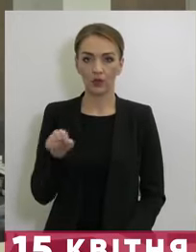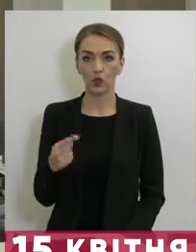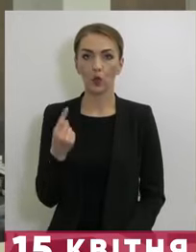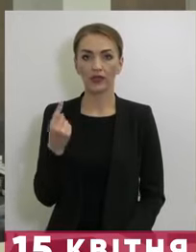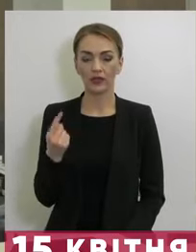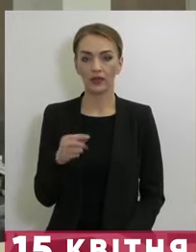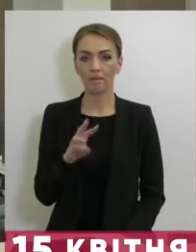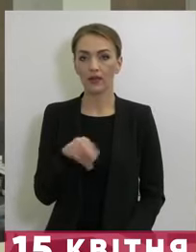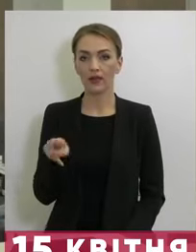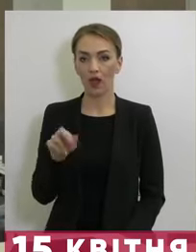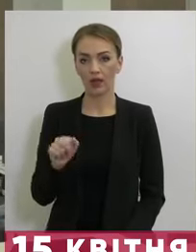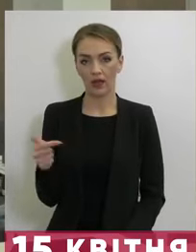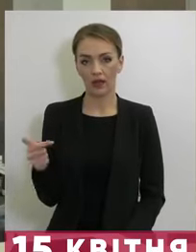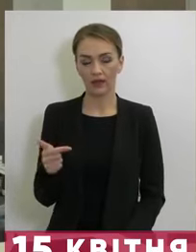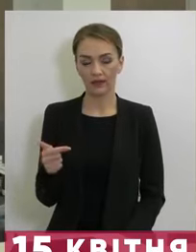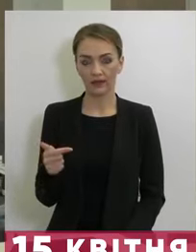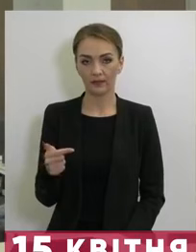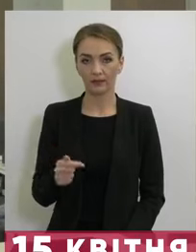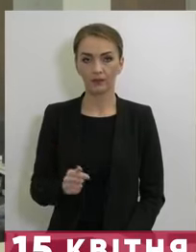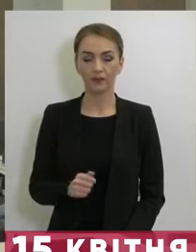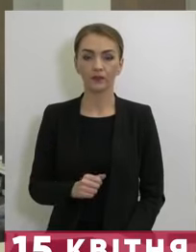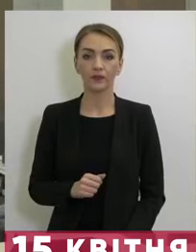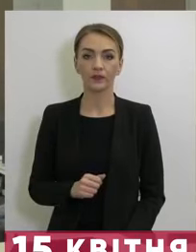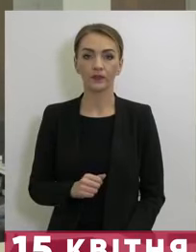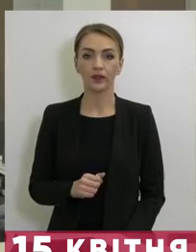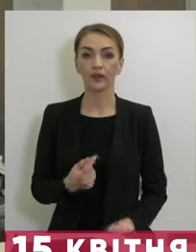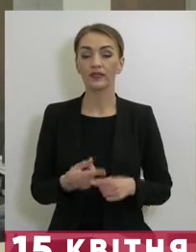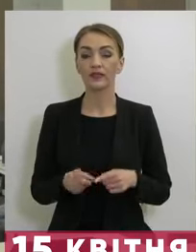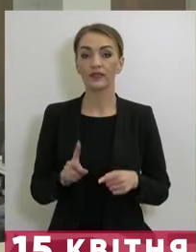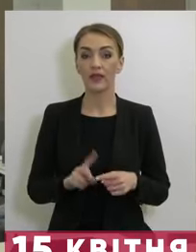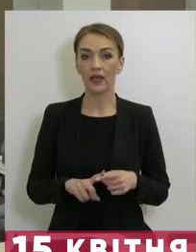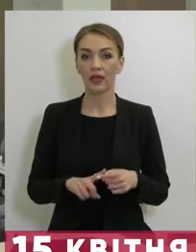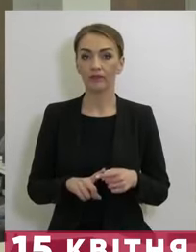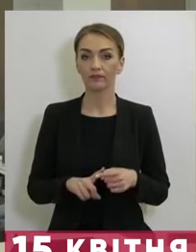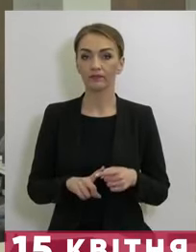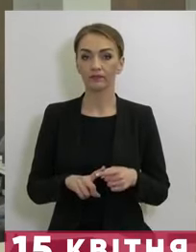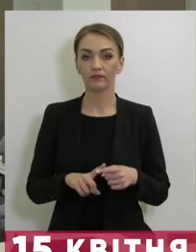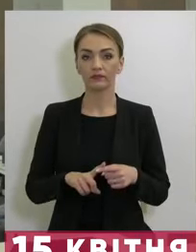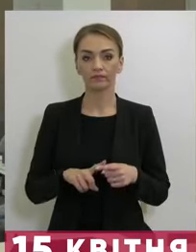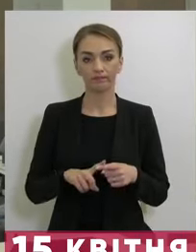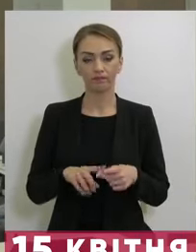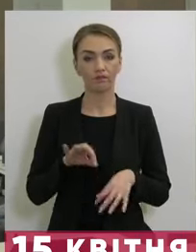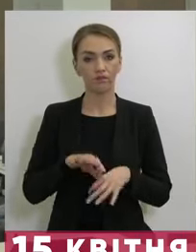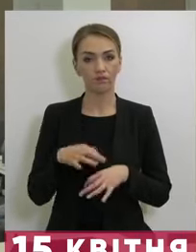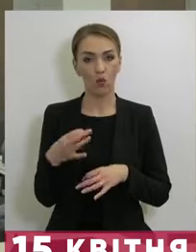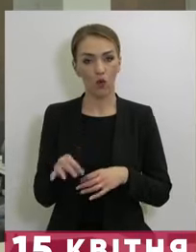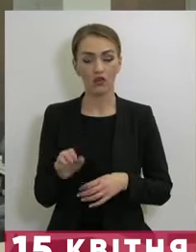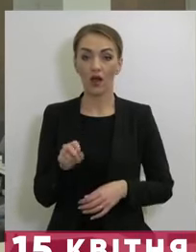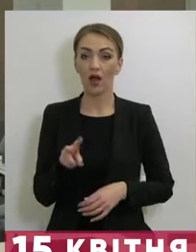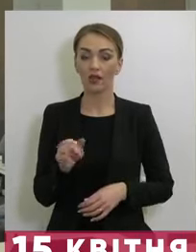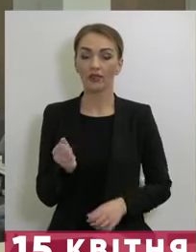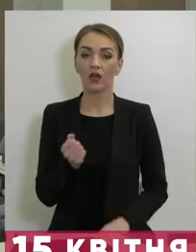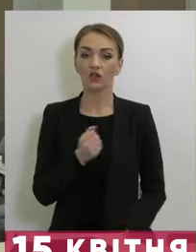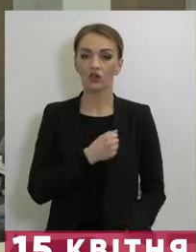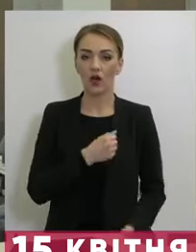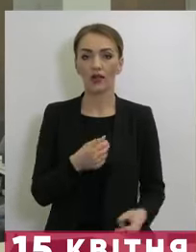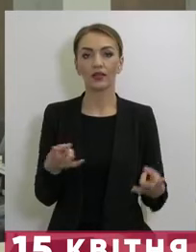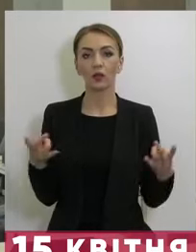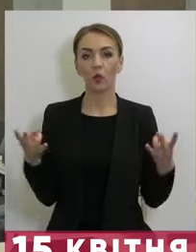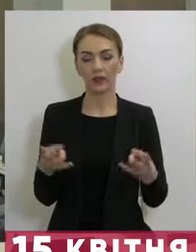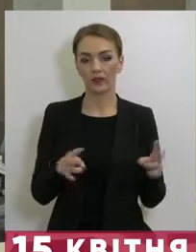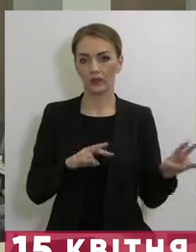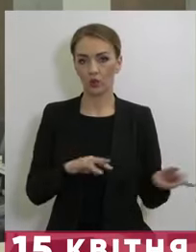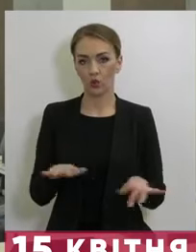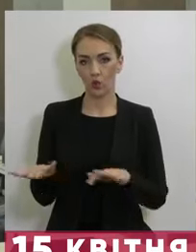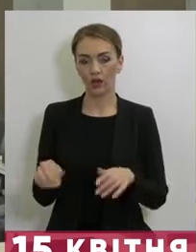4,1 мільярда гривень. Це боляче, але на жаль, необхідні кроки.